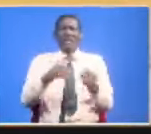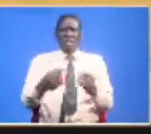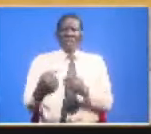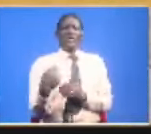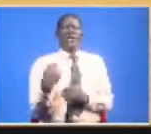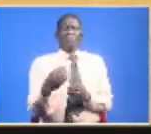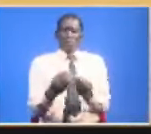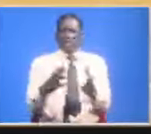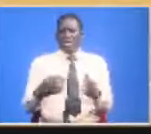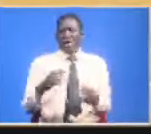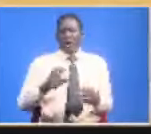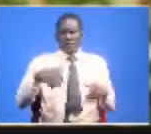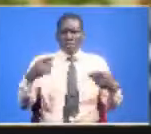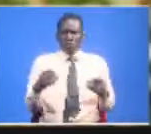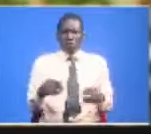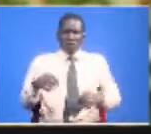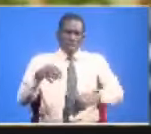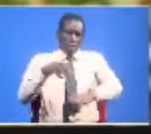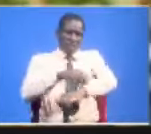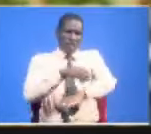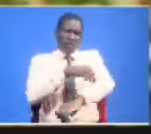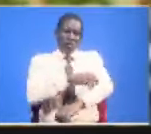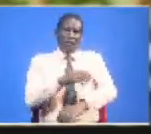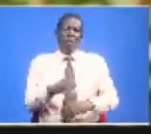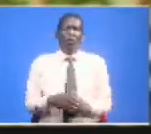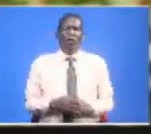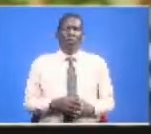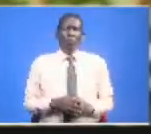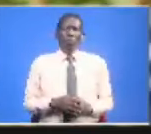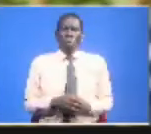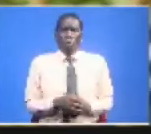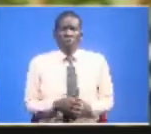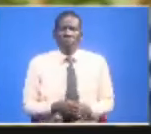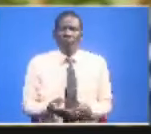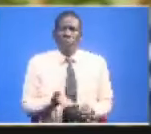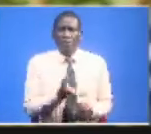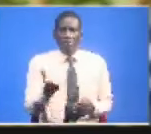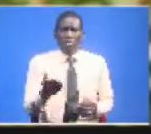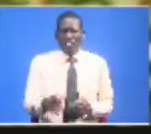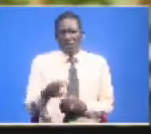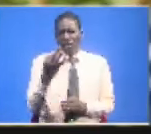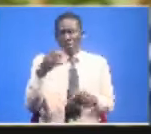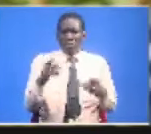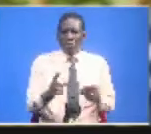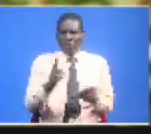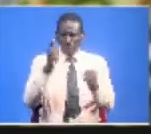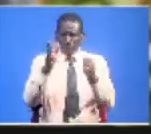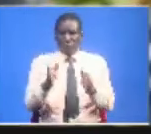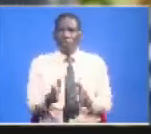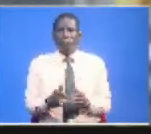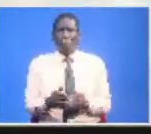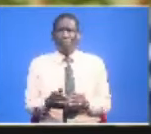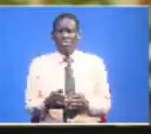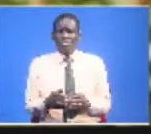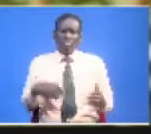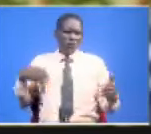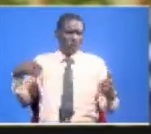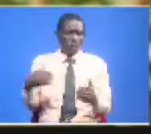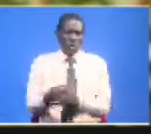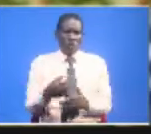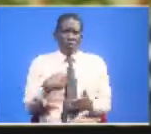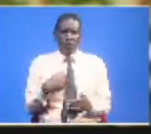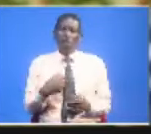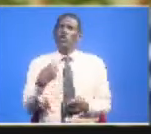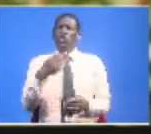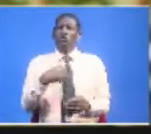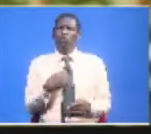ambayo haijajulikana, wakiwa wamewachwa na majeraha mabaya. Walikuwa watatu, mmoja alifikia.